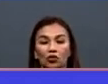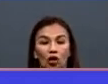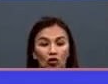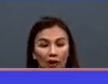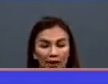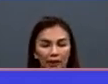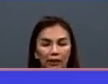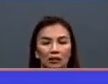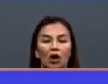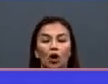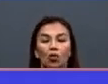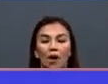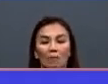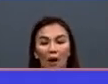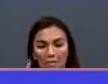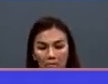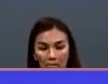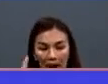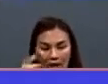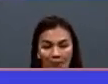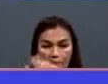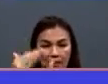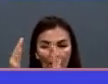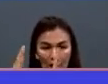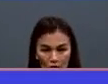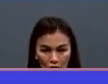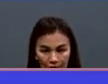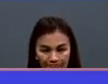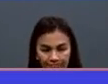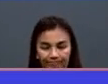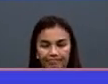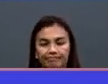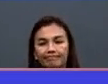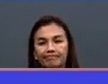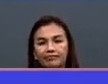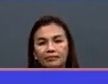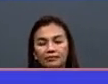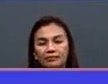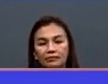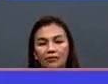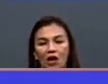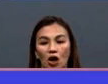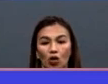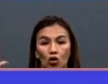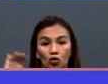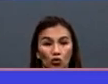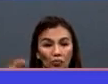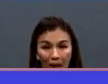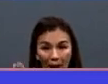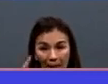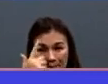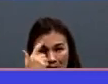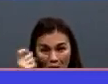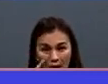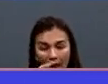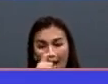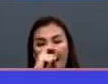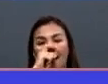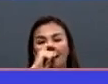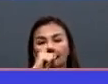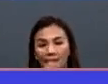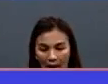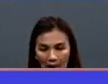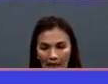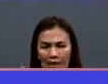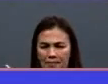นักวิจัยก็ดีรวมถึงการผลิตบัณฑิตในระดับทั้งปริญญาตรีปริญญาโทแล้วก็ปริญญาเอกค่ะโดย